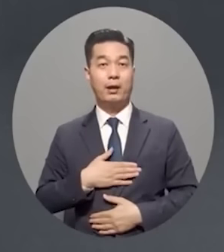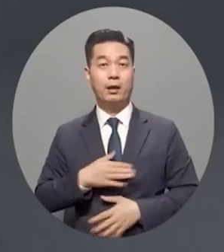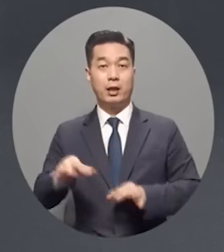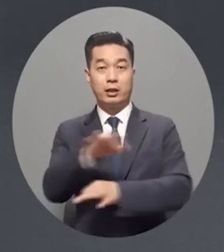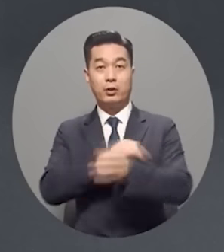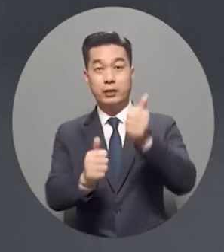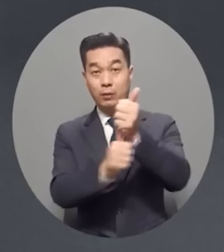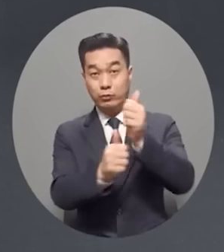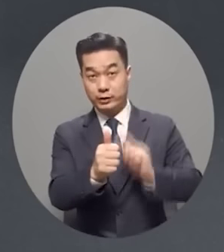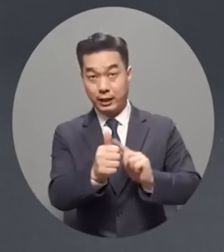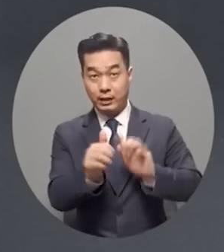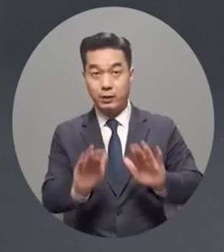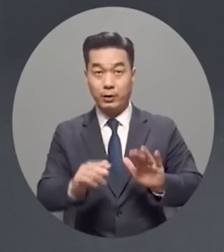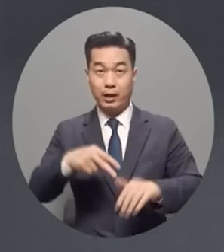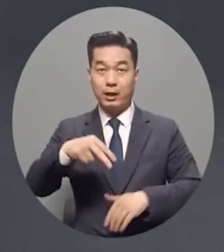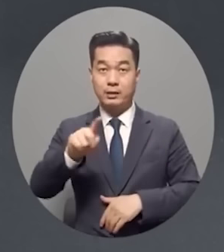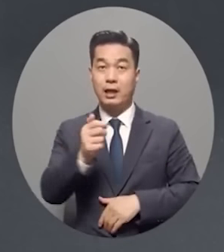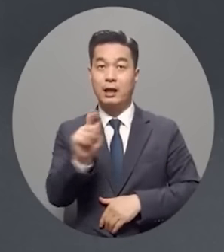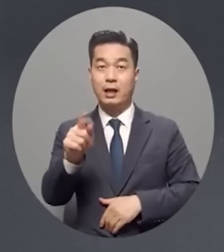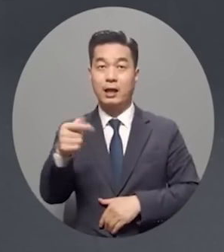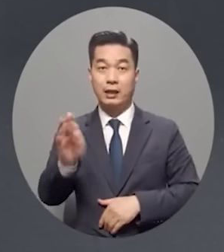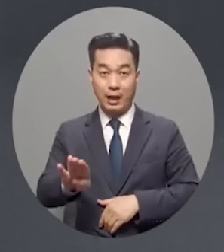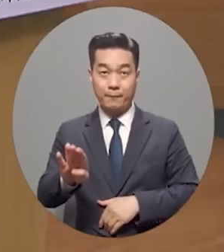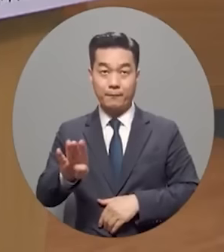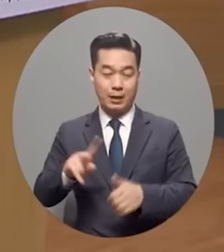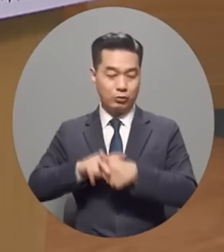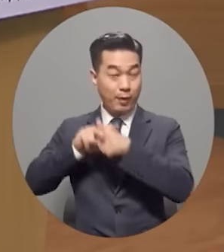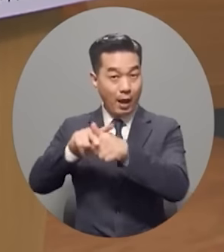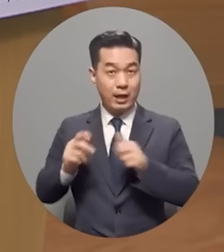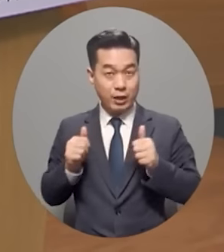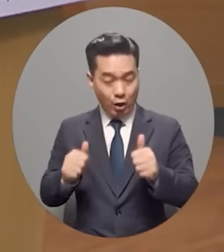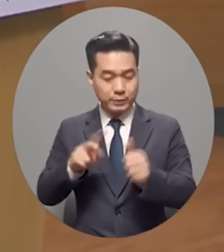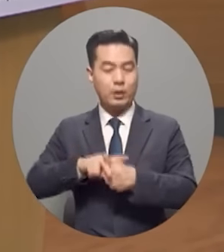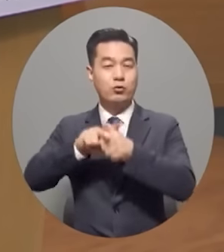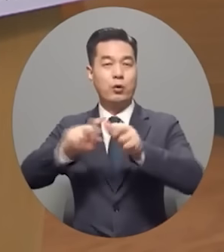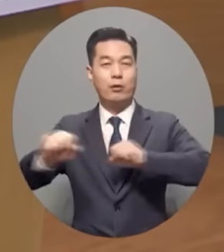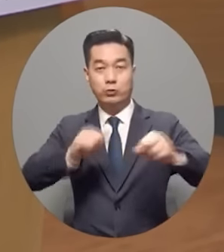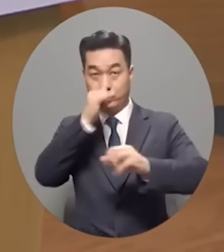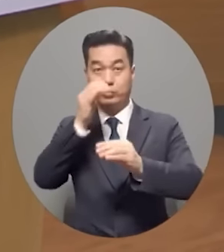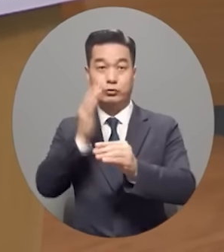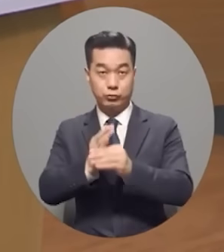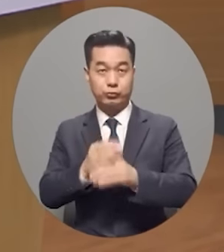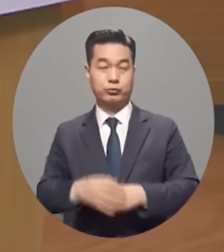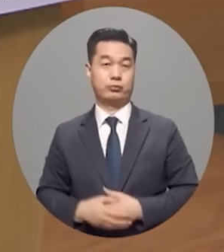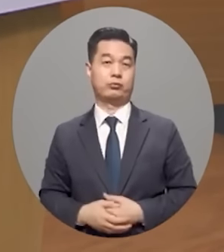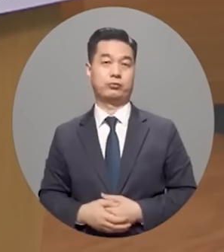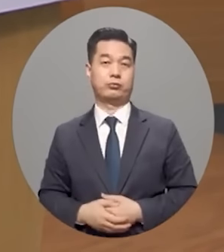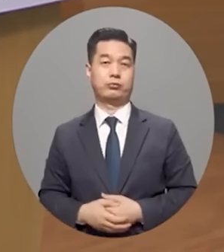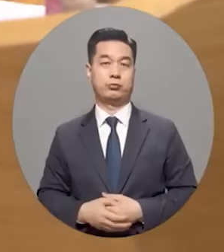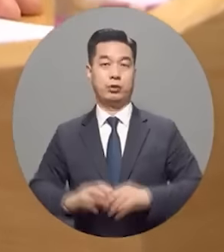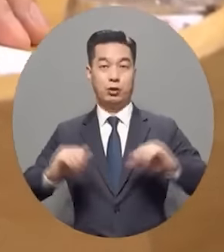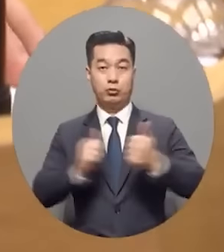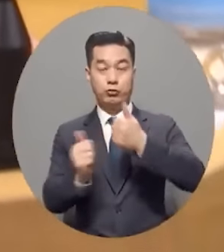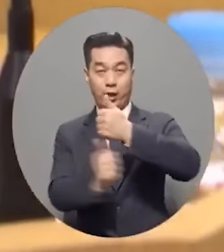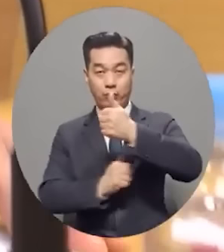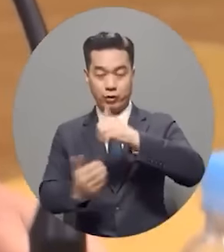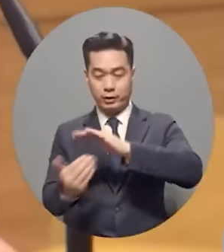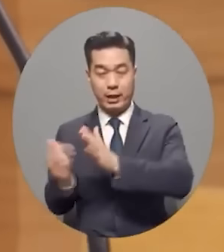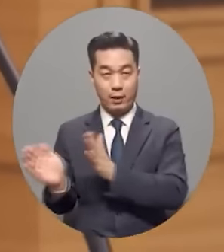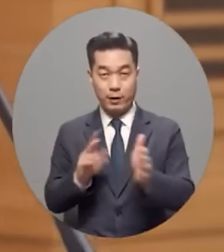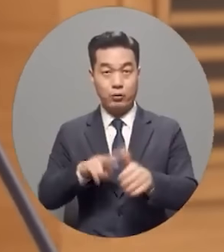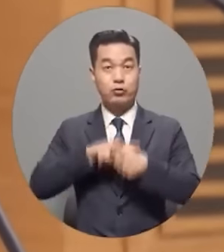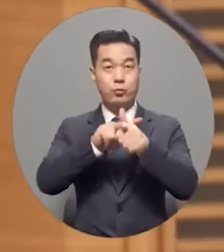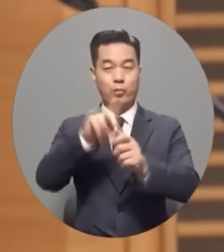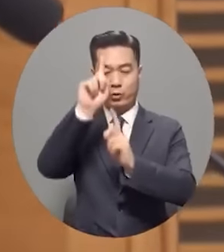사갑에 나가고 후보로 뛰고 있는데 국민의힘 소속으로 부산 사갑 국회의원 예비 후보로 나온